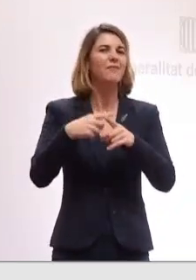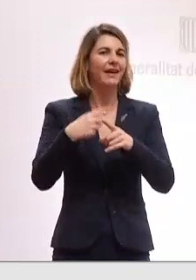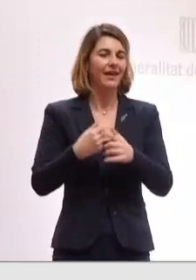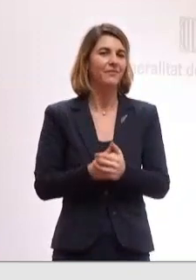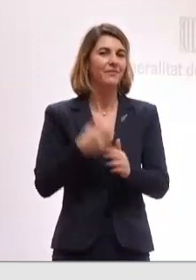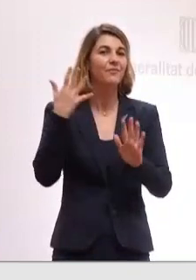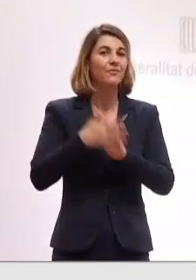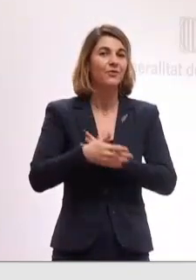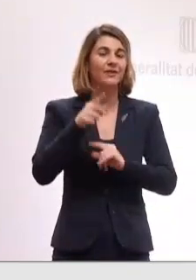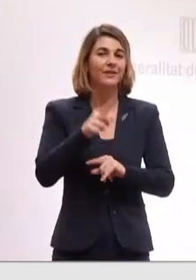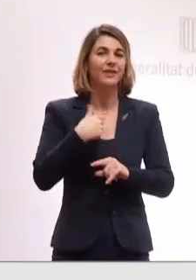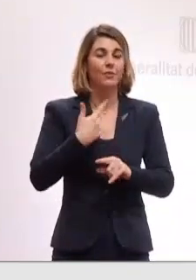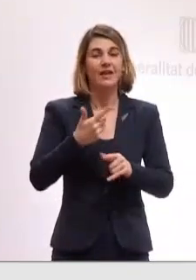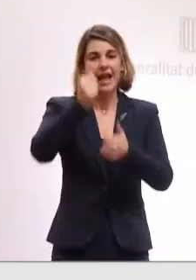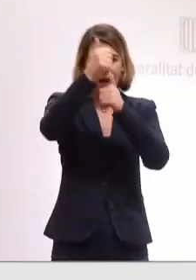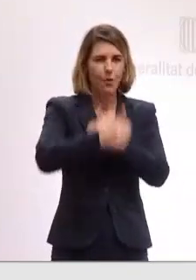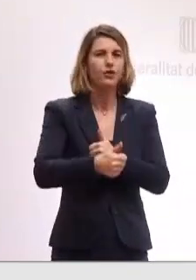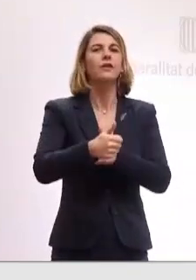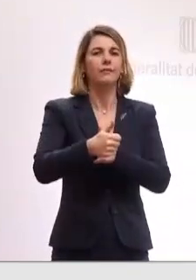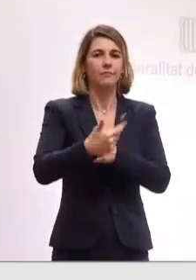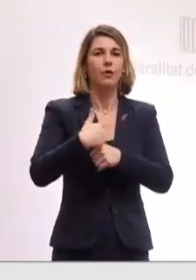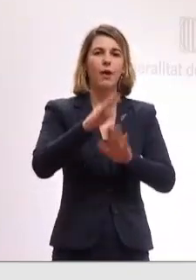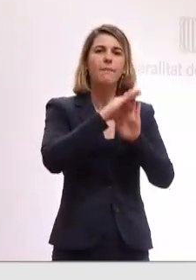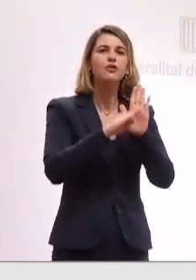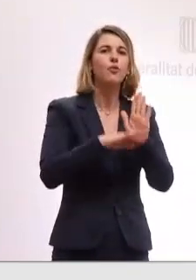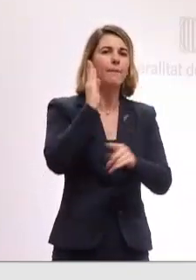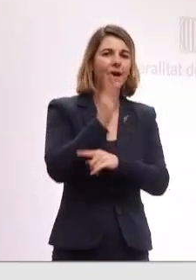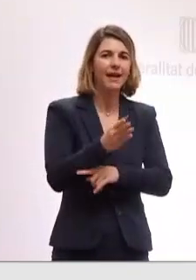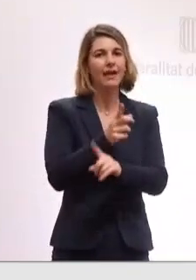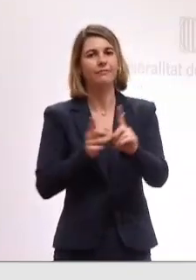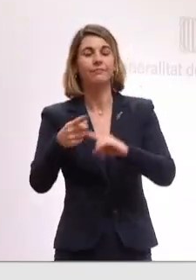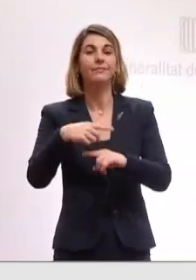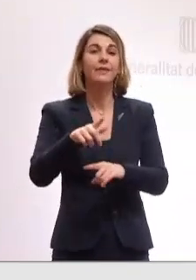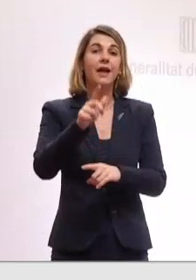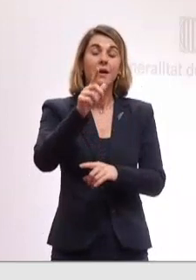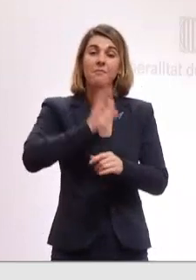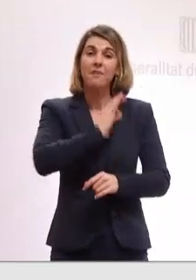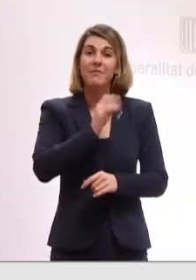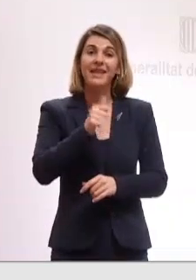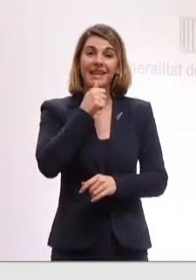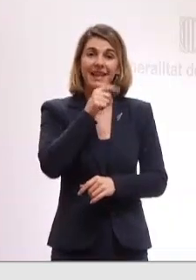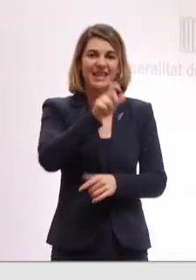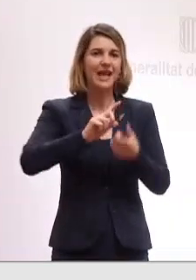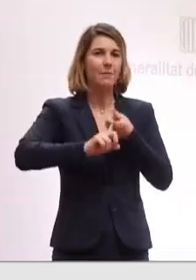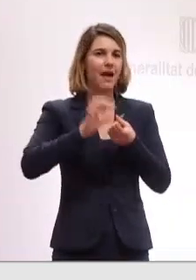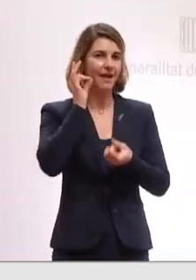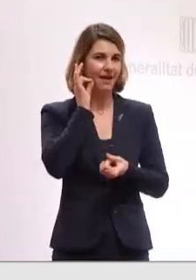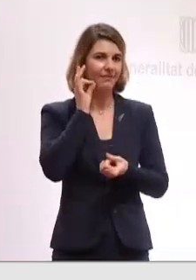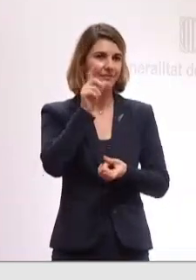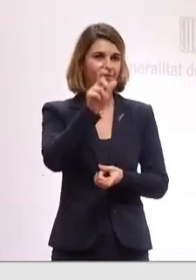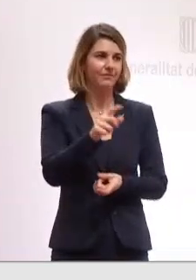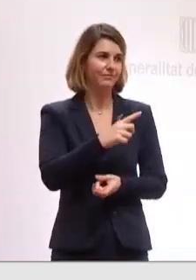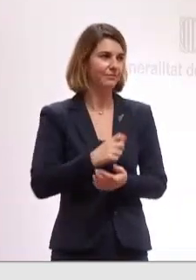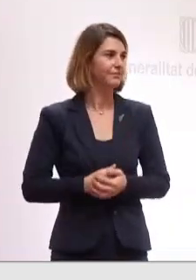aposta per les mesures penals alternatives. Recull el premi la seva germana, senyora Xixón Heras i Trias.